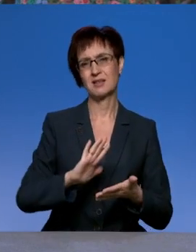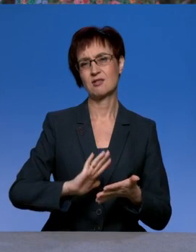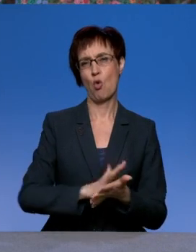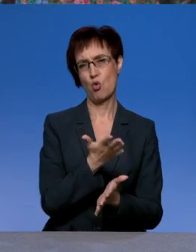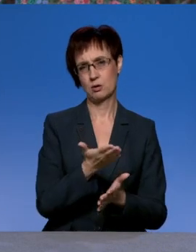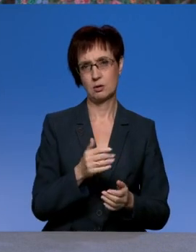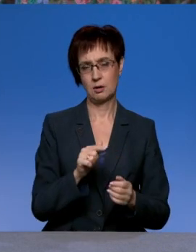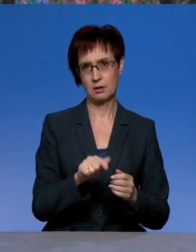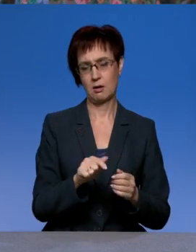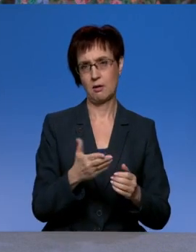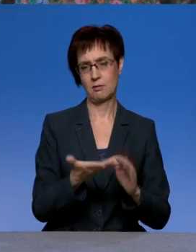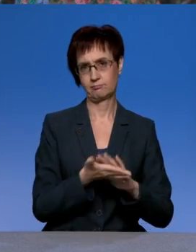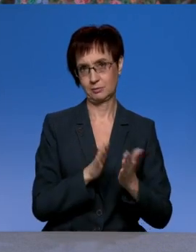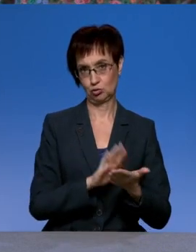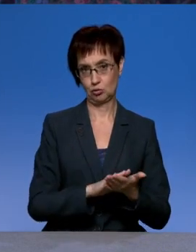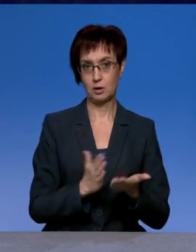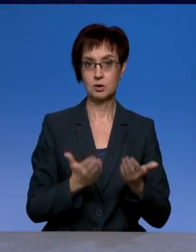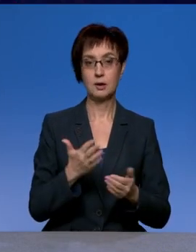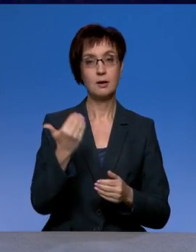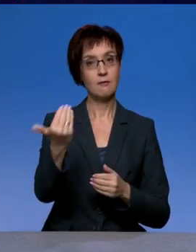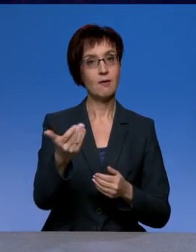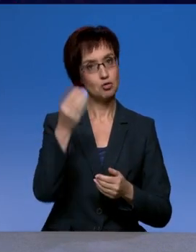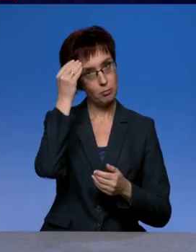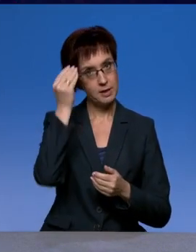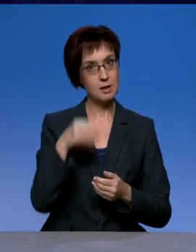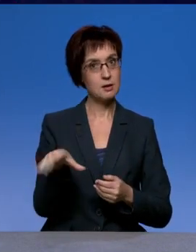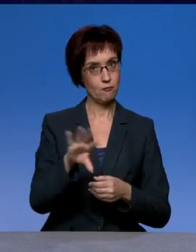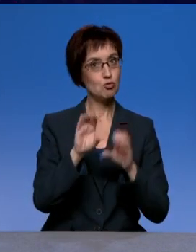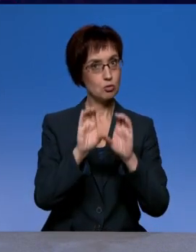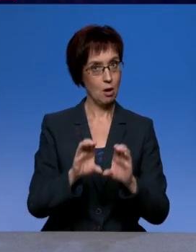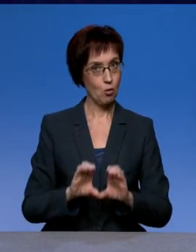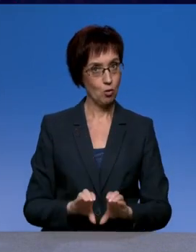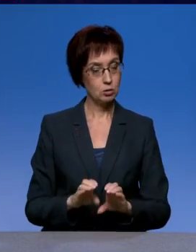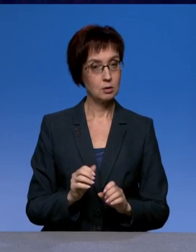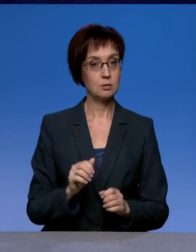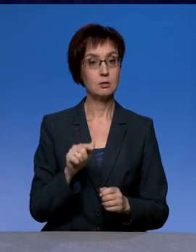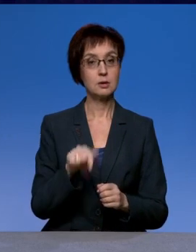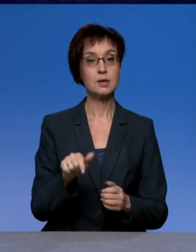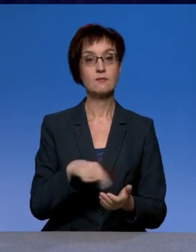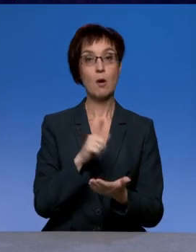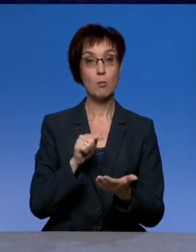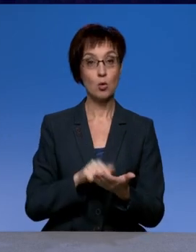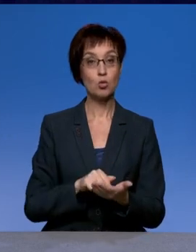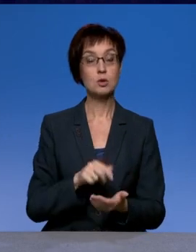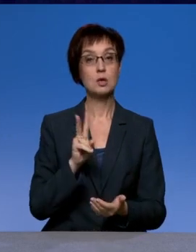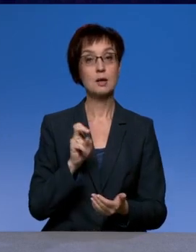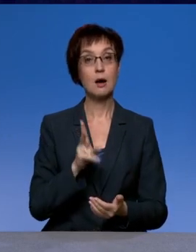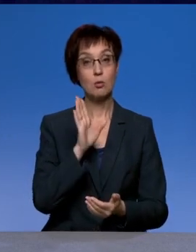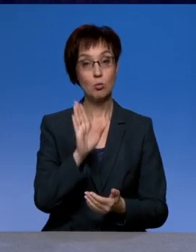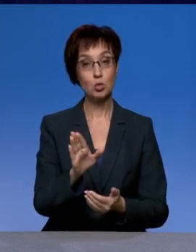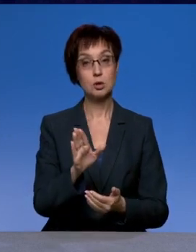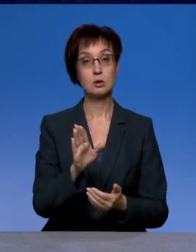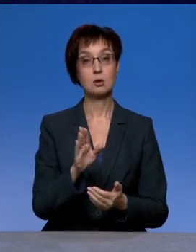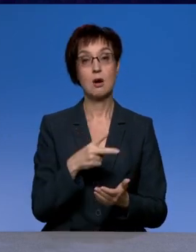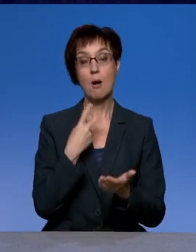законно? Ну, здесь вопрос, как в законе затем будет отражена возможность и кого доступа к этому